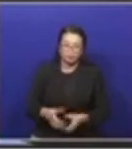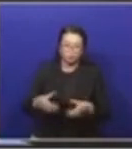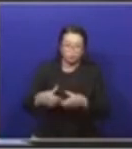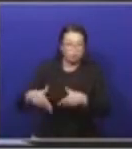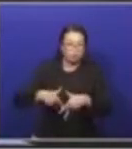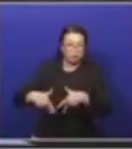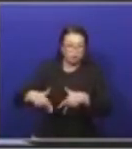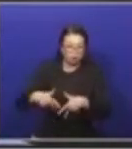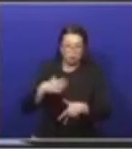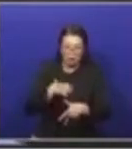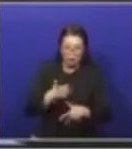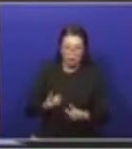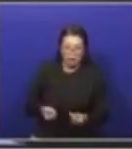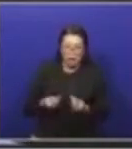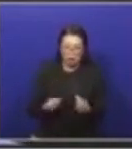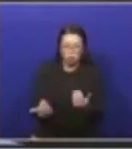ก็จะส่งลูกให้เรียนสูงๆ